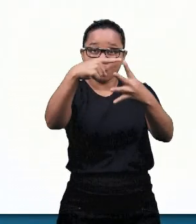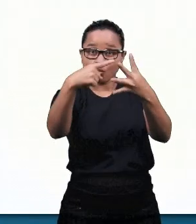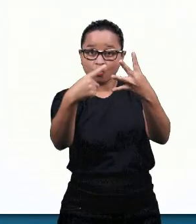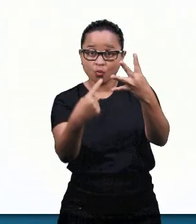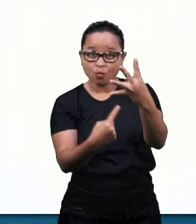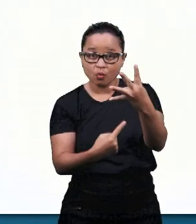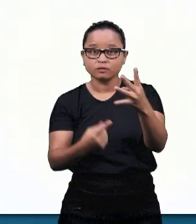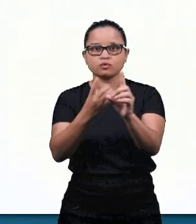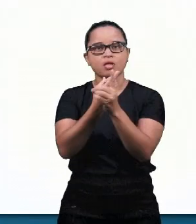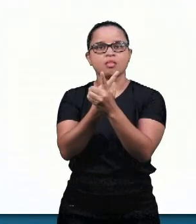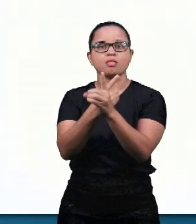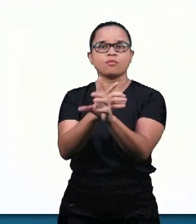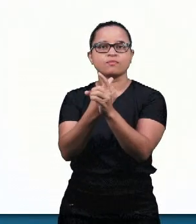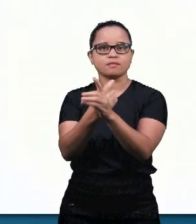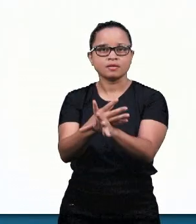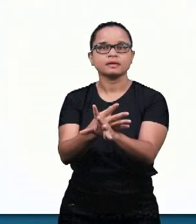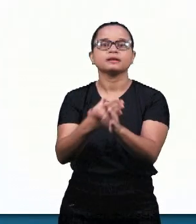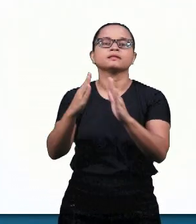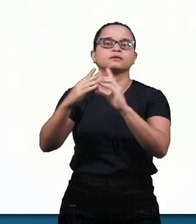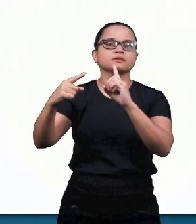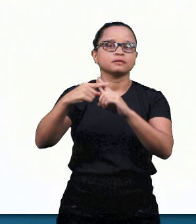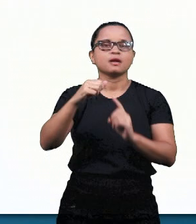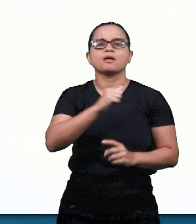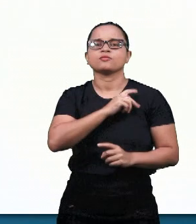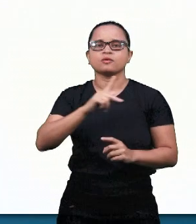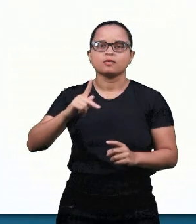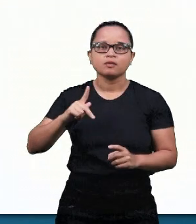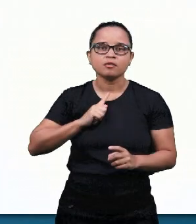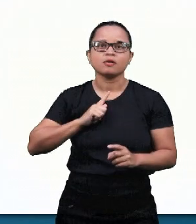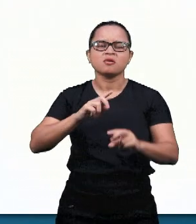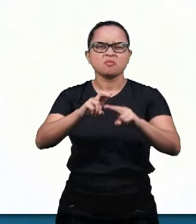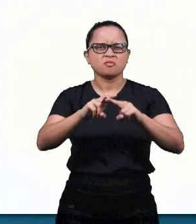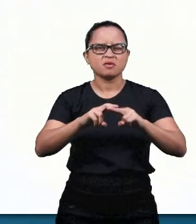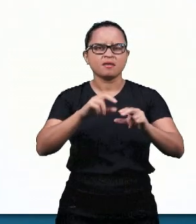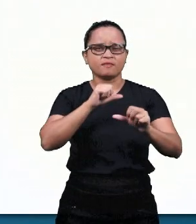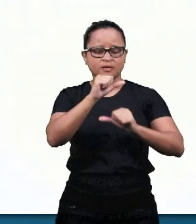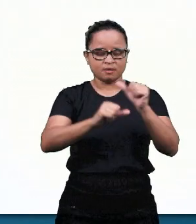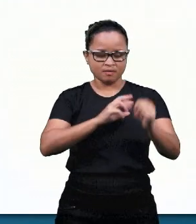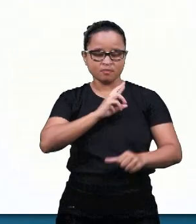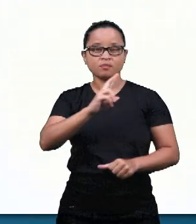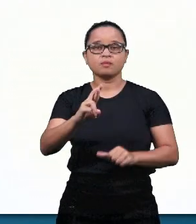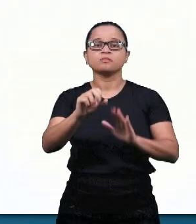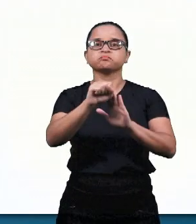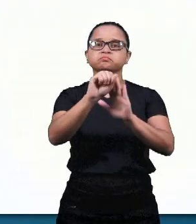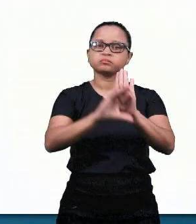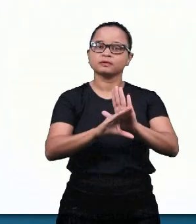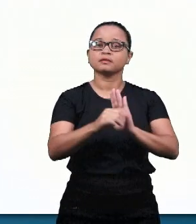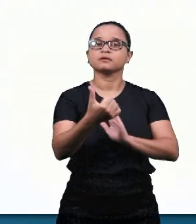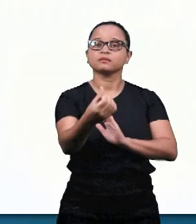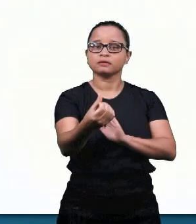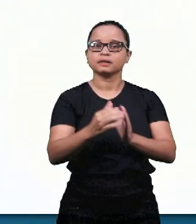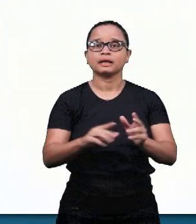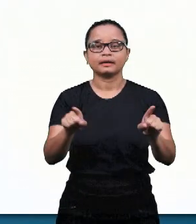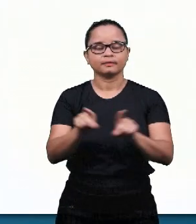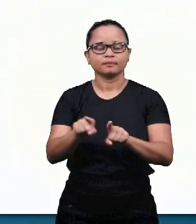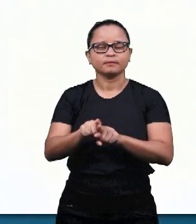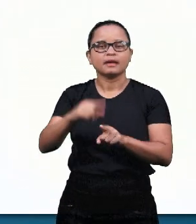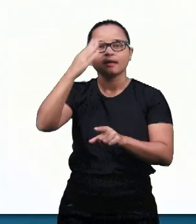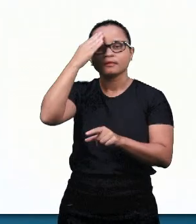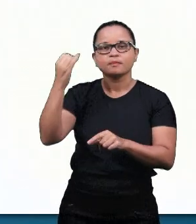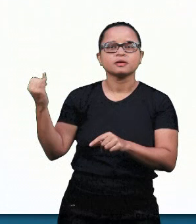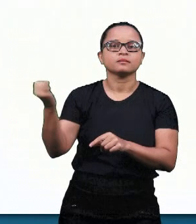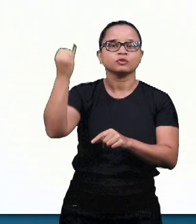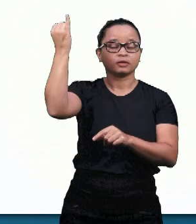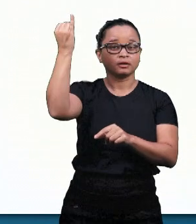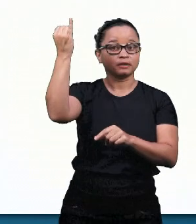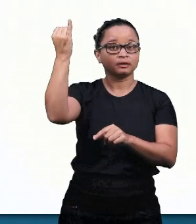les 4 doctrines de l'Église apostolique, raison de la réforme religieuse au XVIe siècle, et en tenant compte de l'importance